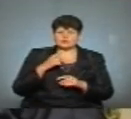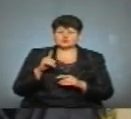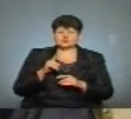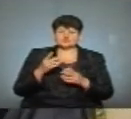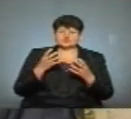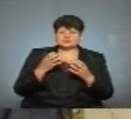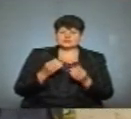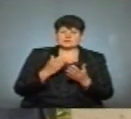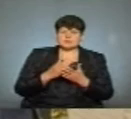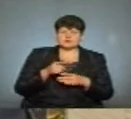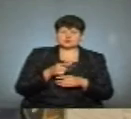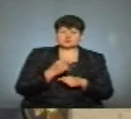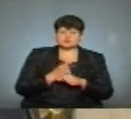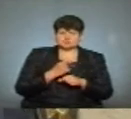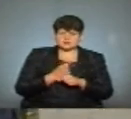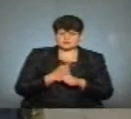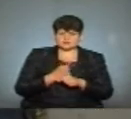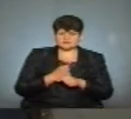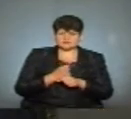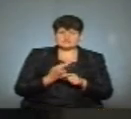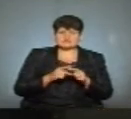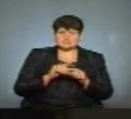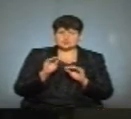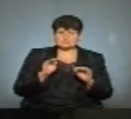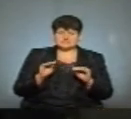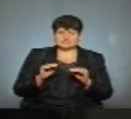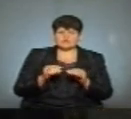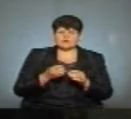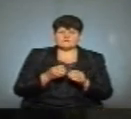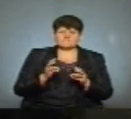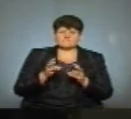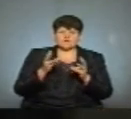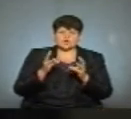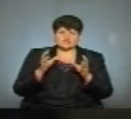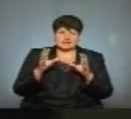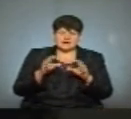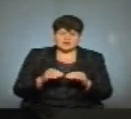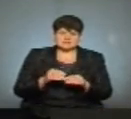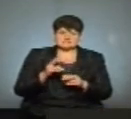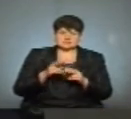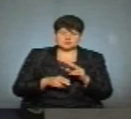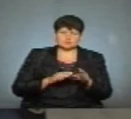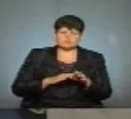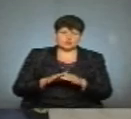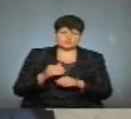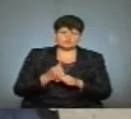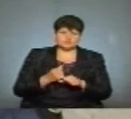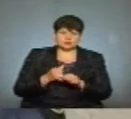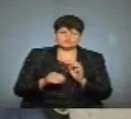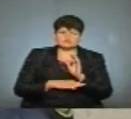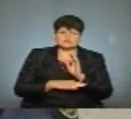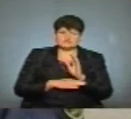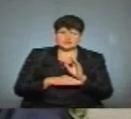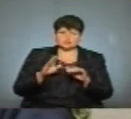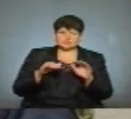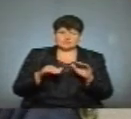що іще мають зробити працівники закладу. Розмістити вогнегасники, все ж таки закінчити повну обробку дерев'яних